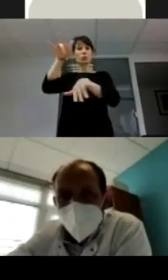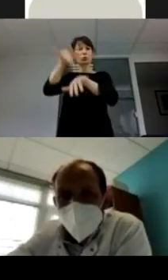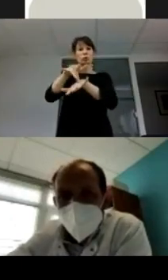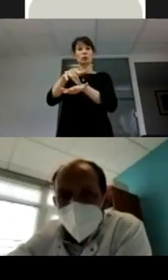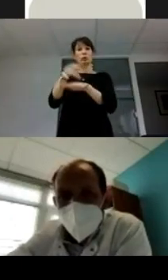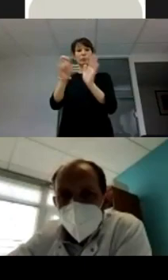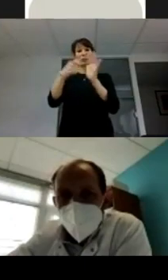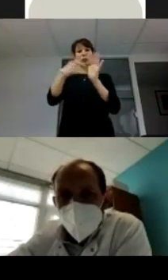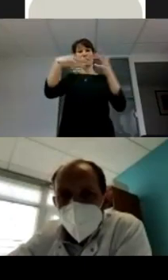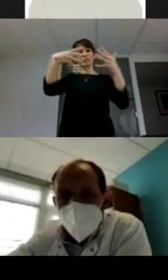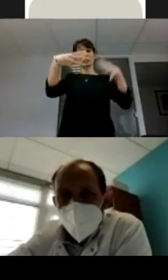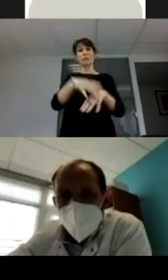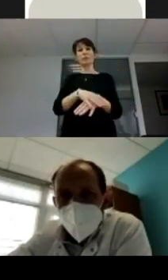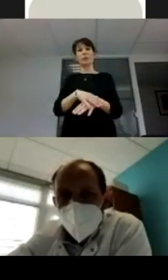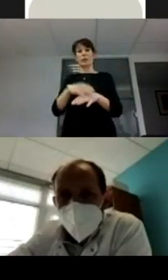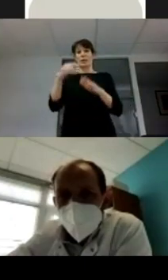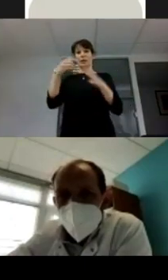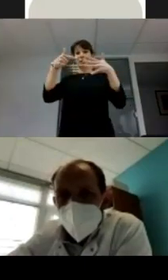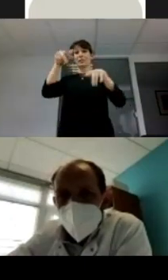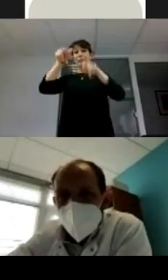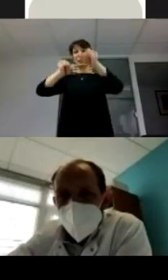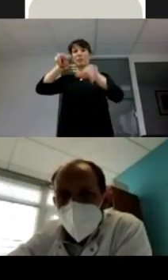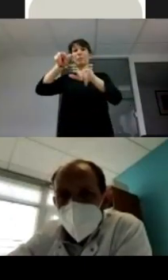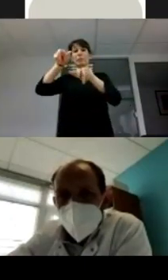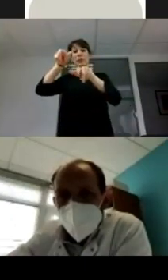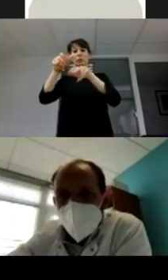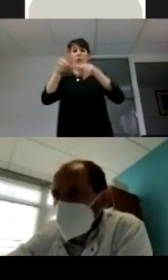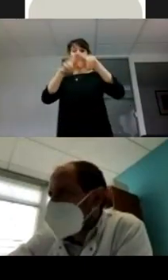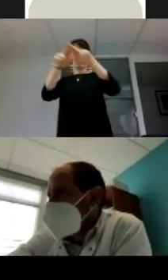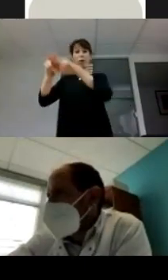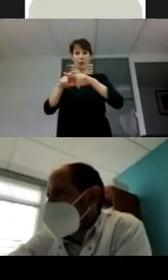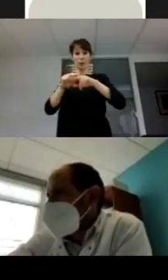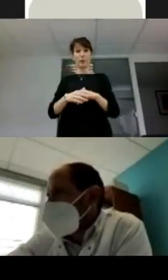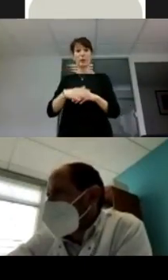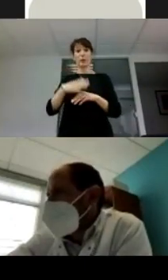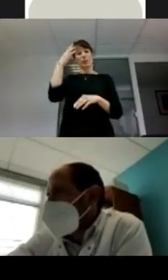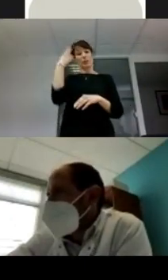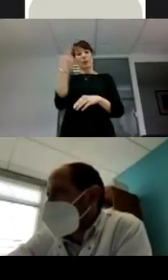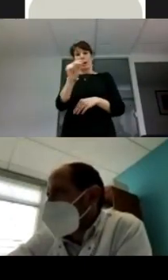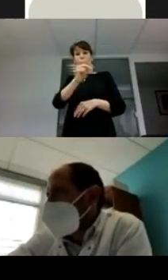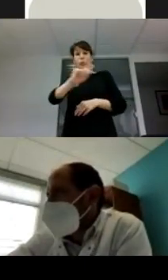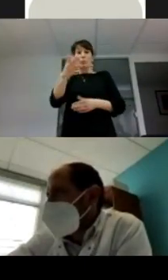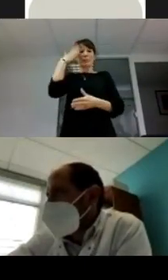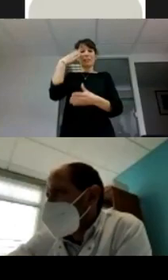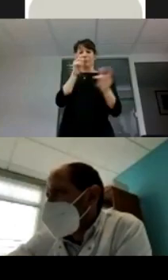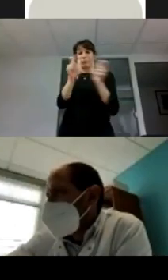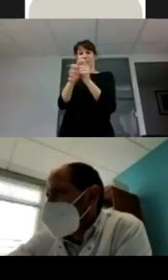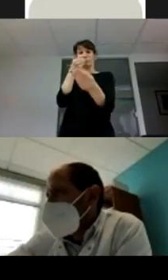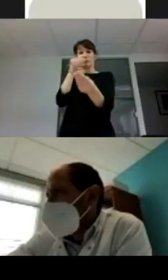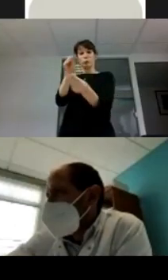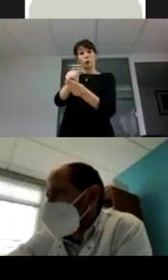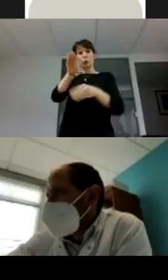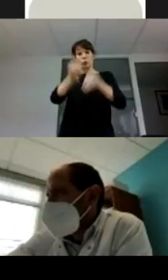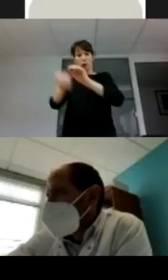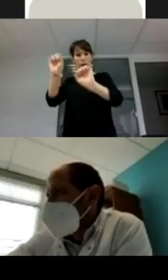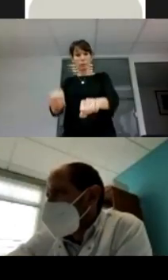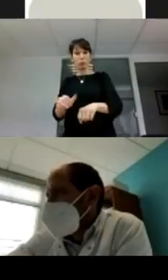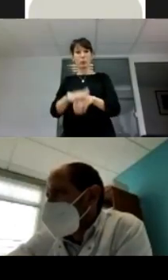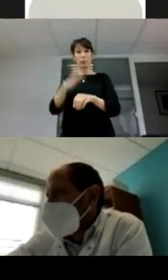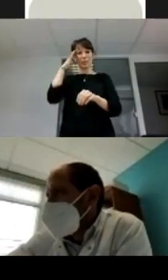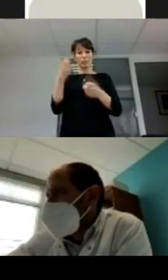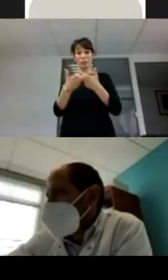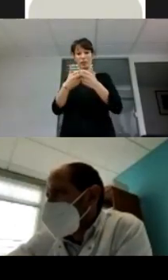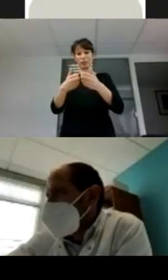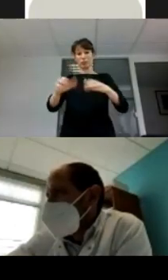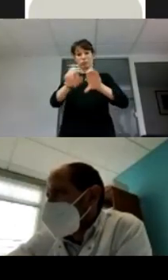cas en 2019 et grave, 17 000 décès annuels. Mais cette situation n'est pas inéluctable puisqu'il peut être guéri s'il est